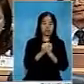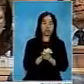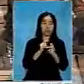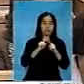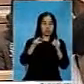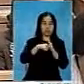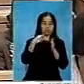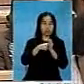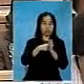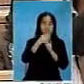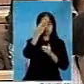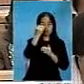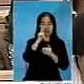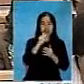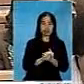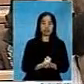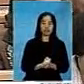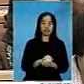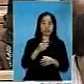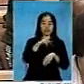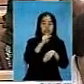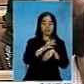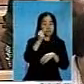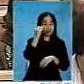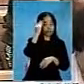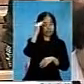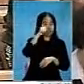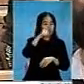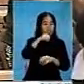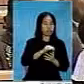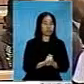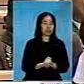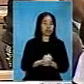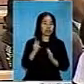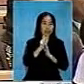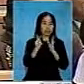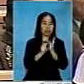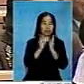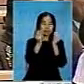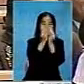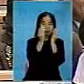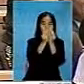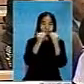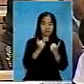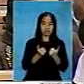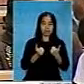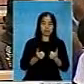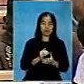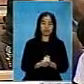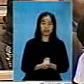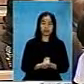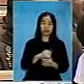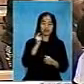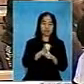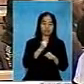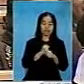ตุผลสำคัญท่านประธานก็ทราบดีนะครับว่ารัฐธรรมนูญที่เราใช้อยู่ในฉบับปัจจุบันเป็นผล